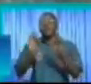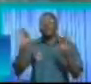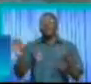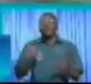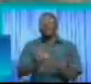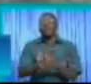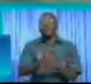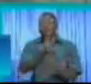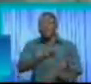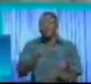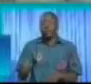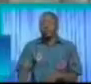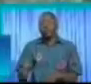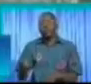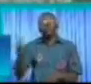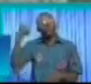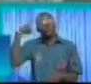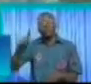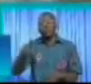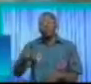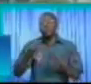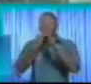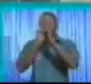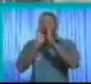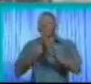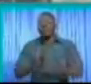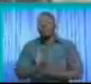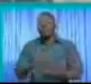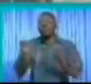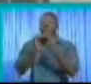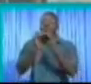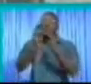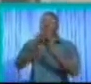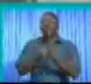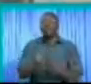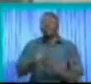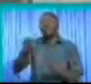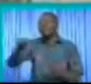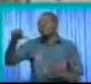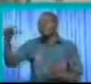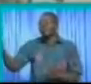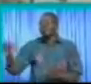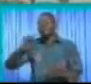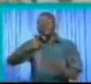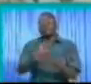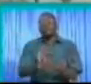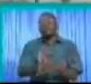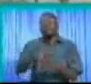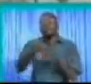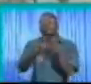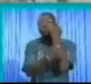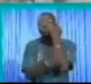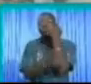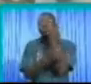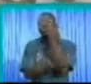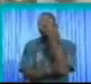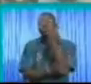Ouagadougou, la messe d'action de grâce pour la paix sera dite également dans les autres diocèses du pays.